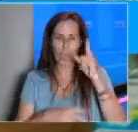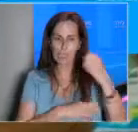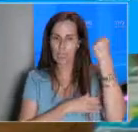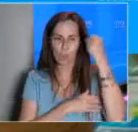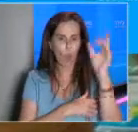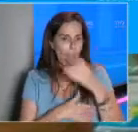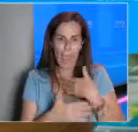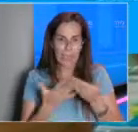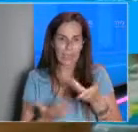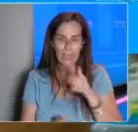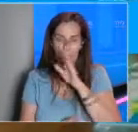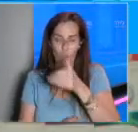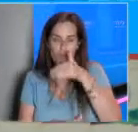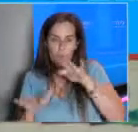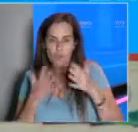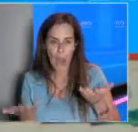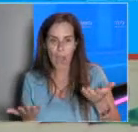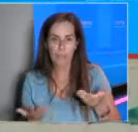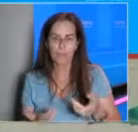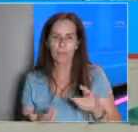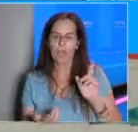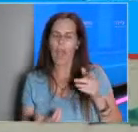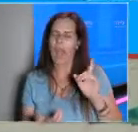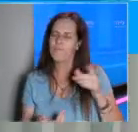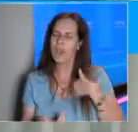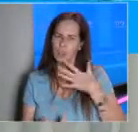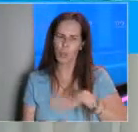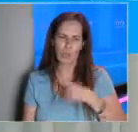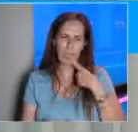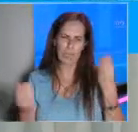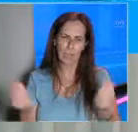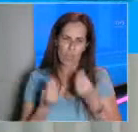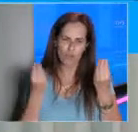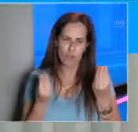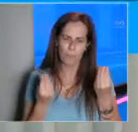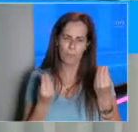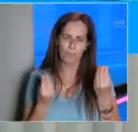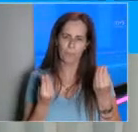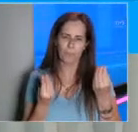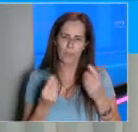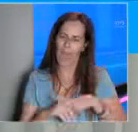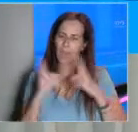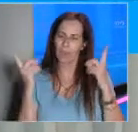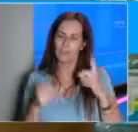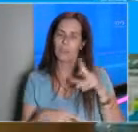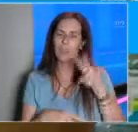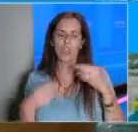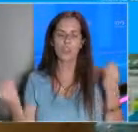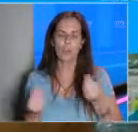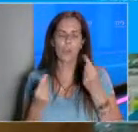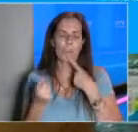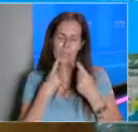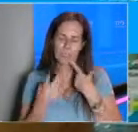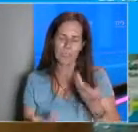הסמכות הזאת גם לא קיימת אצל ראש הממשלה. כן. אבל אני רוצה אבל להגיד משהו. אחר. יש משהו